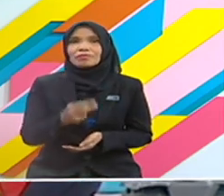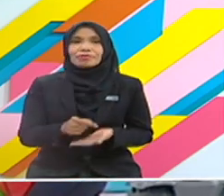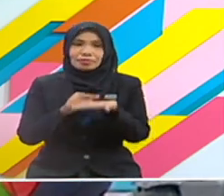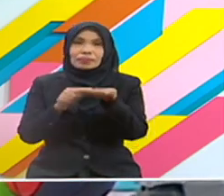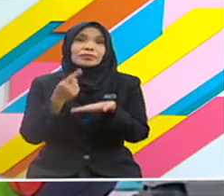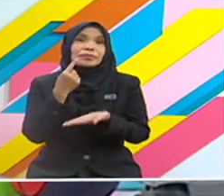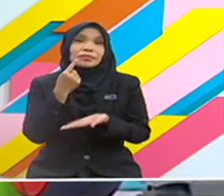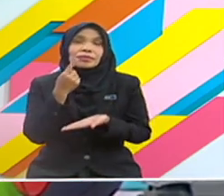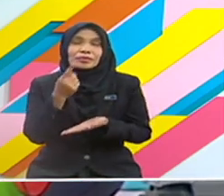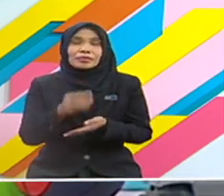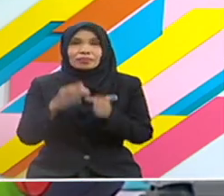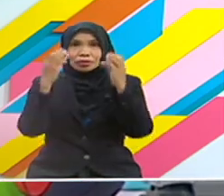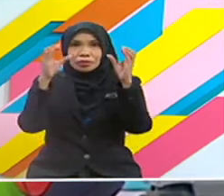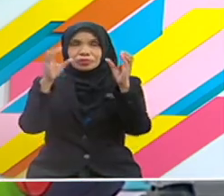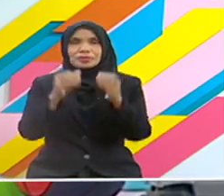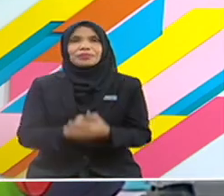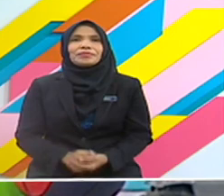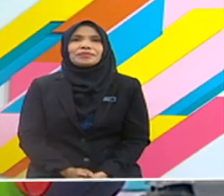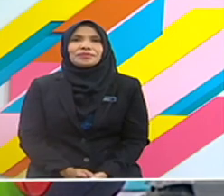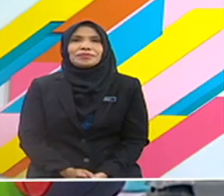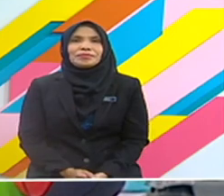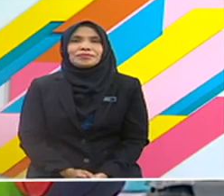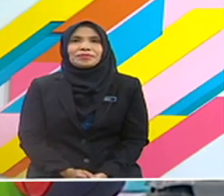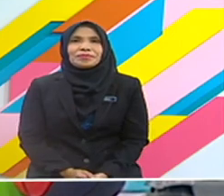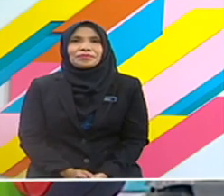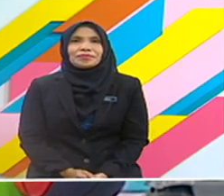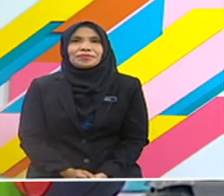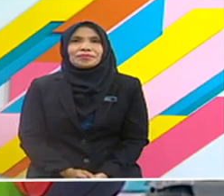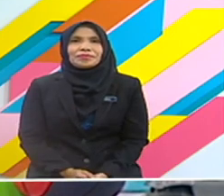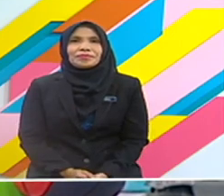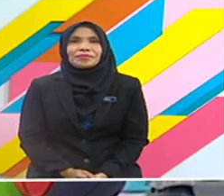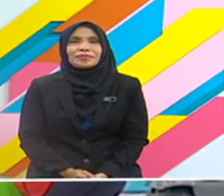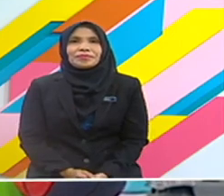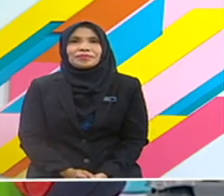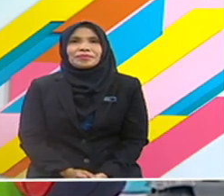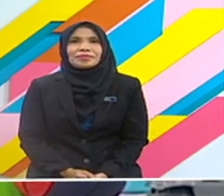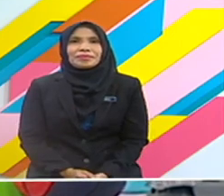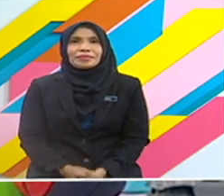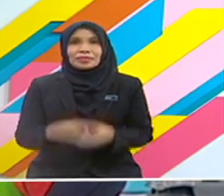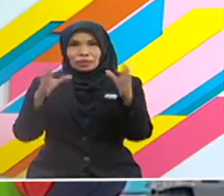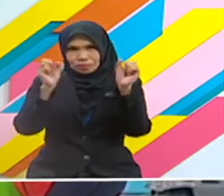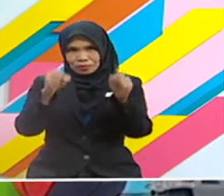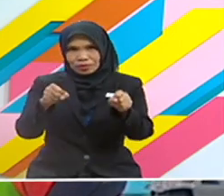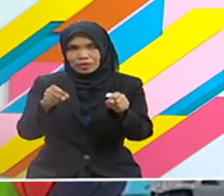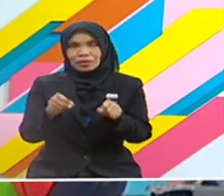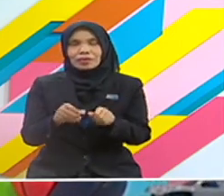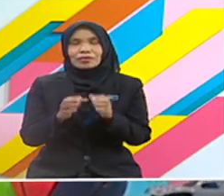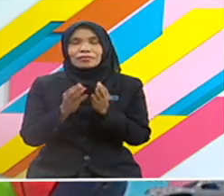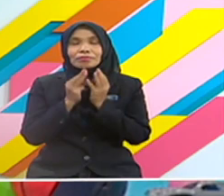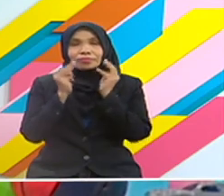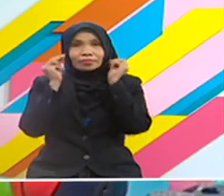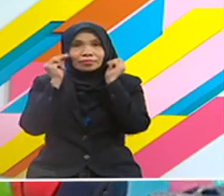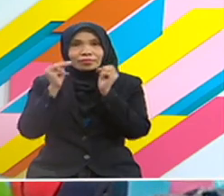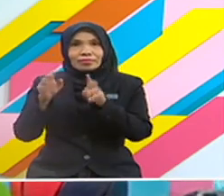mulut guru-guru penyampai pada hari ini. Jadi saya bolehlah kita bukakan pelitup muka Cikgu Syairah dan